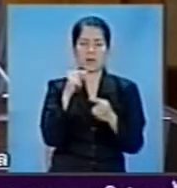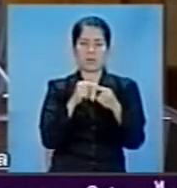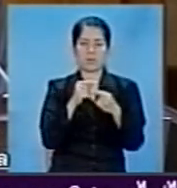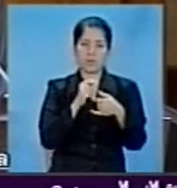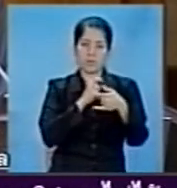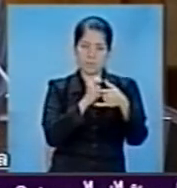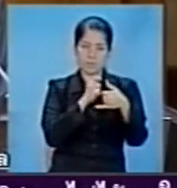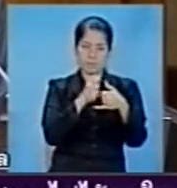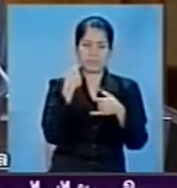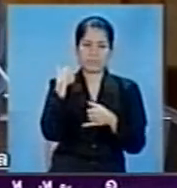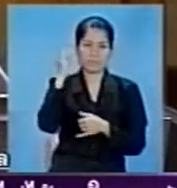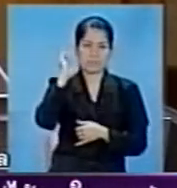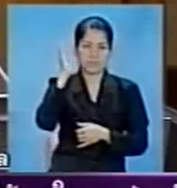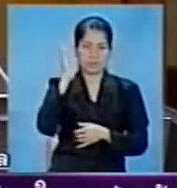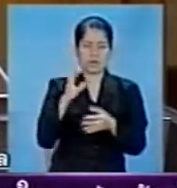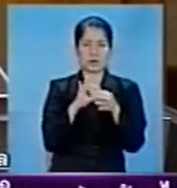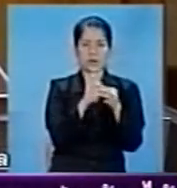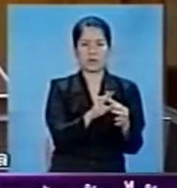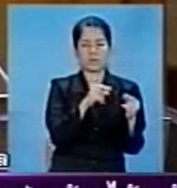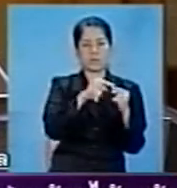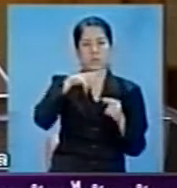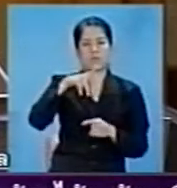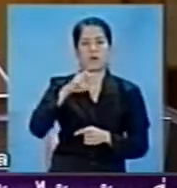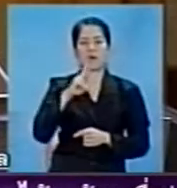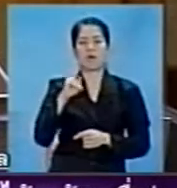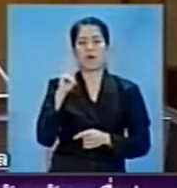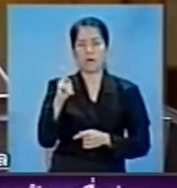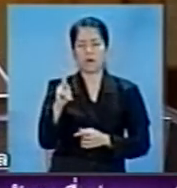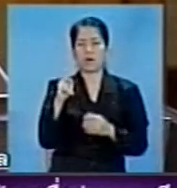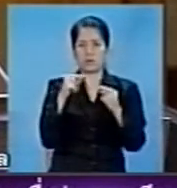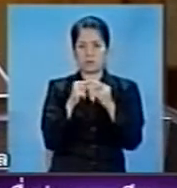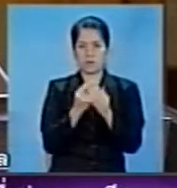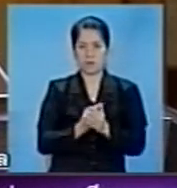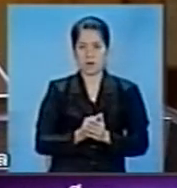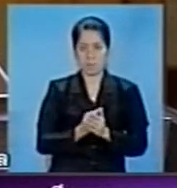ของการที่จะใช้พระราชกำหนดในเรื่องการบริหารราชการในสถานการณ์ฉุกเฉินเนี่ย